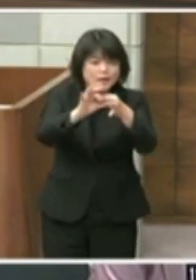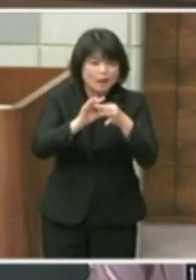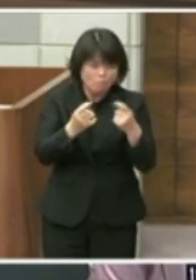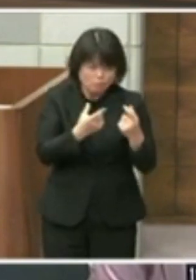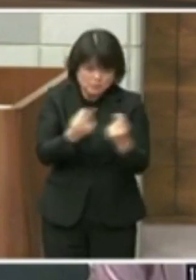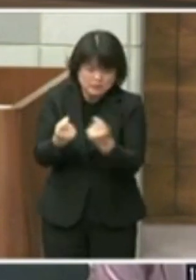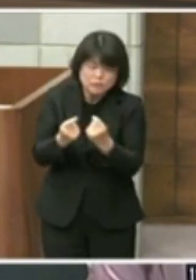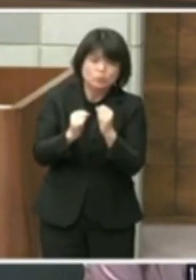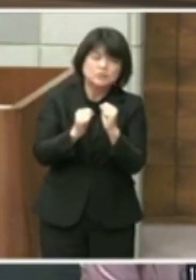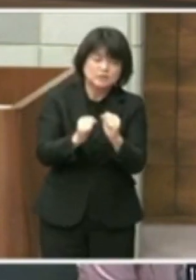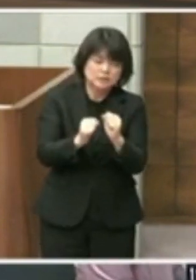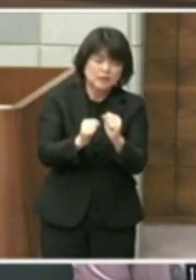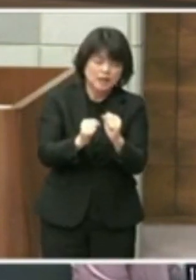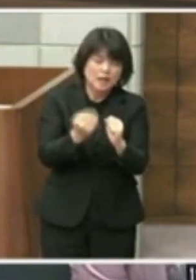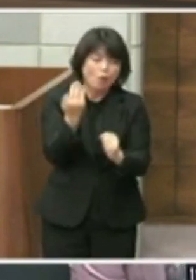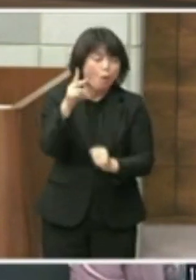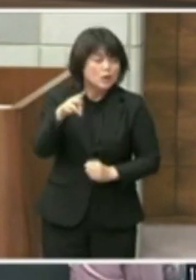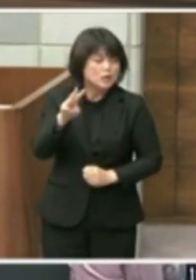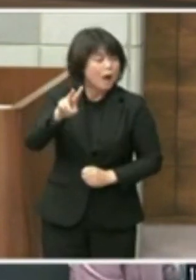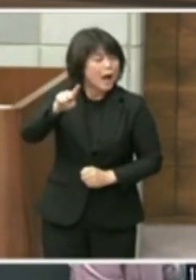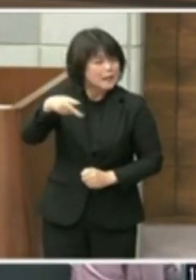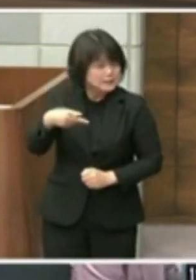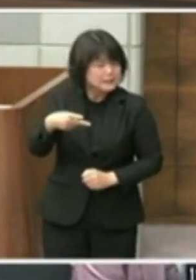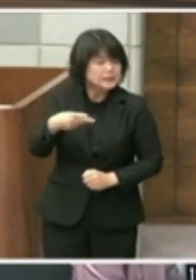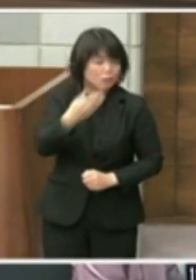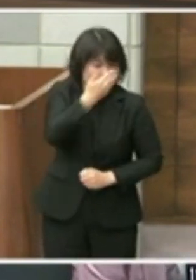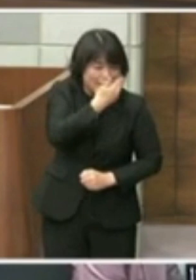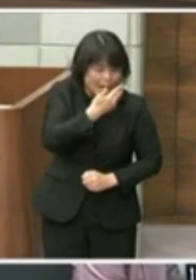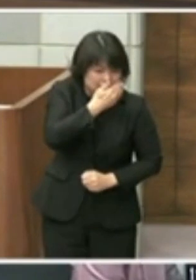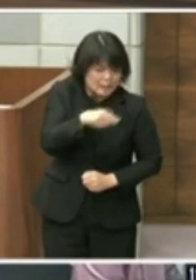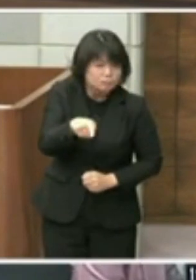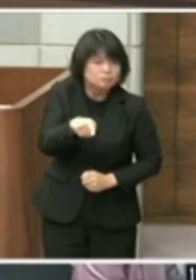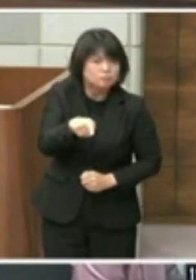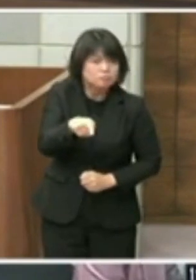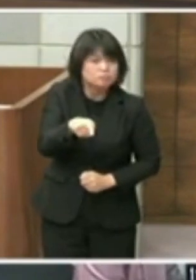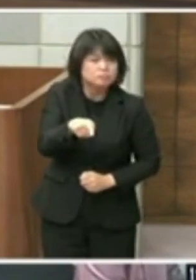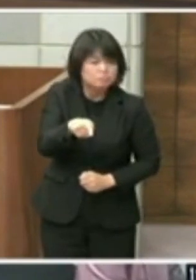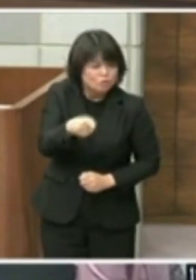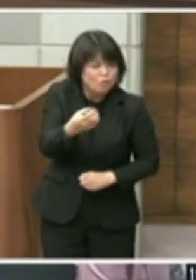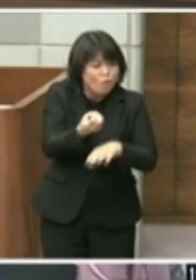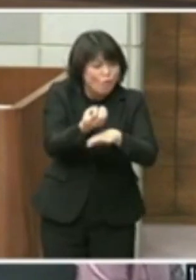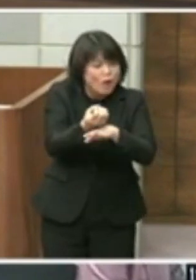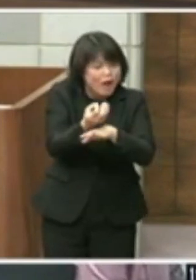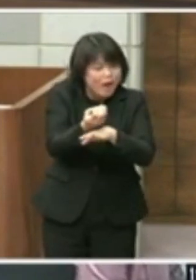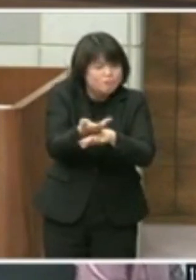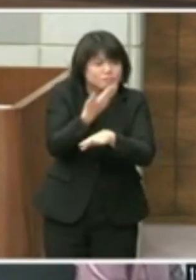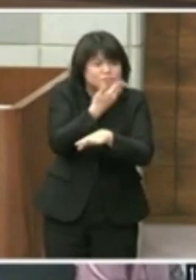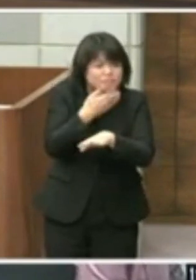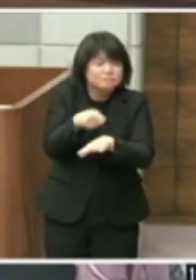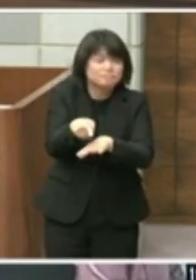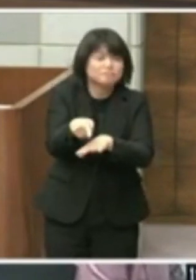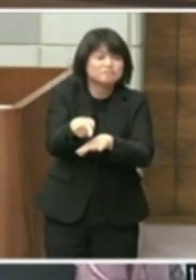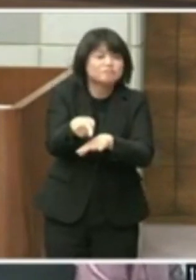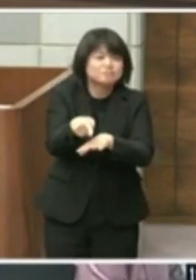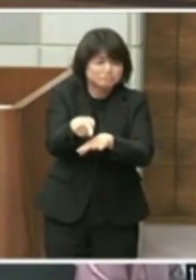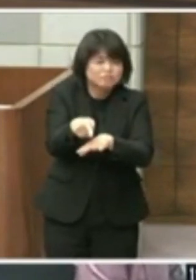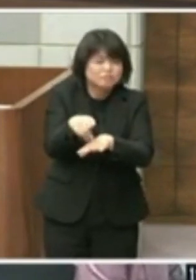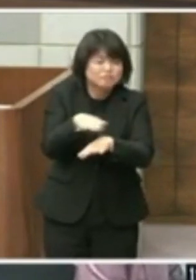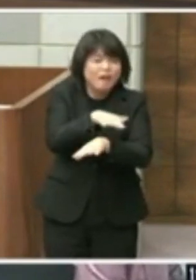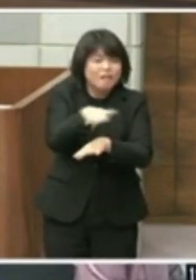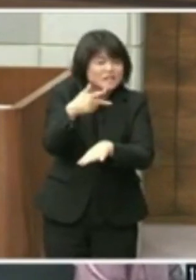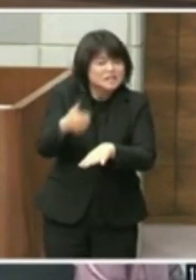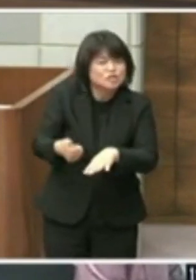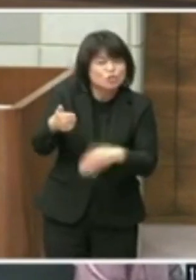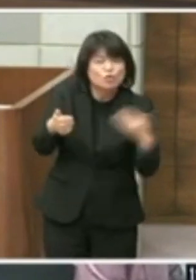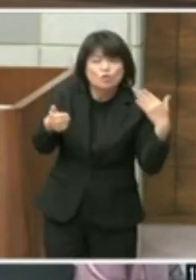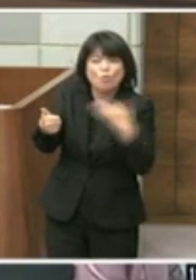っかりこの掘割の値打ちをさらに輝かせるという点でも必要になってくると思いますので、まあ、その点市長にお願いしたいな